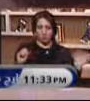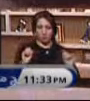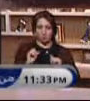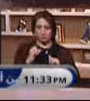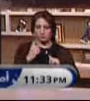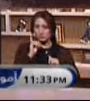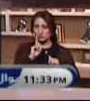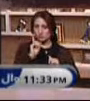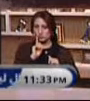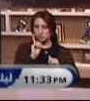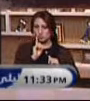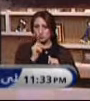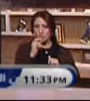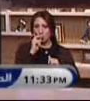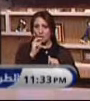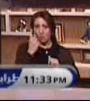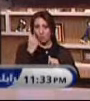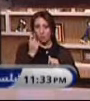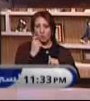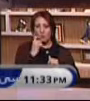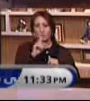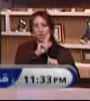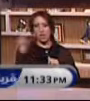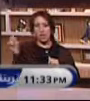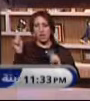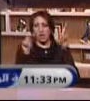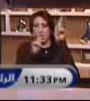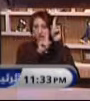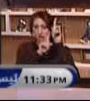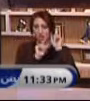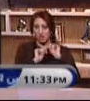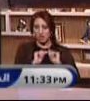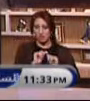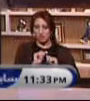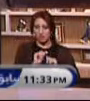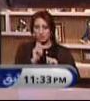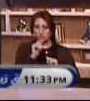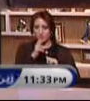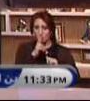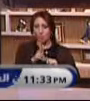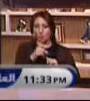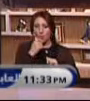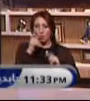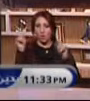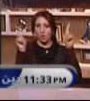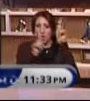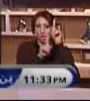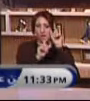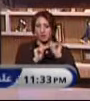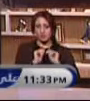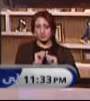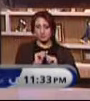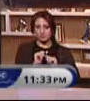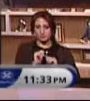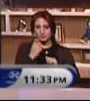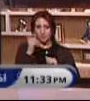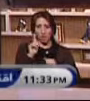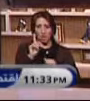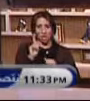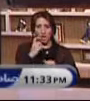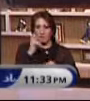عايز منك الا ايه كلمه لا اله الا الله بس. الثاني ابو جهل يعمل له وشه كده يقول له على دين ابي طالب اوعى يضحك